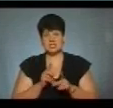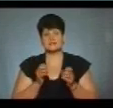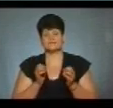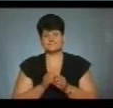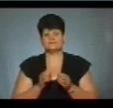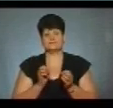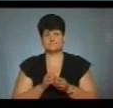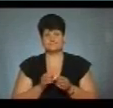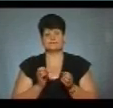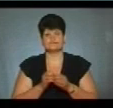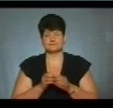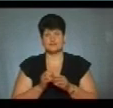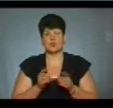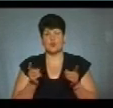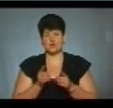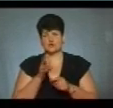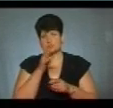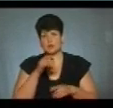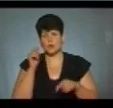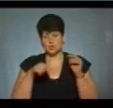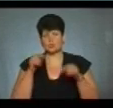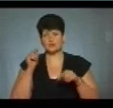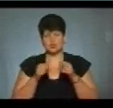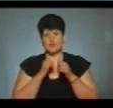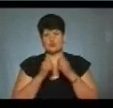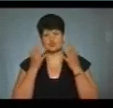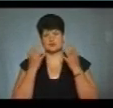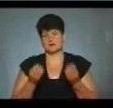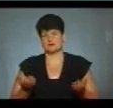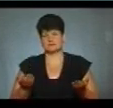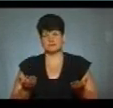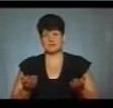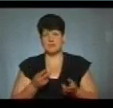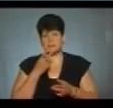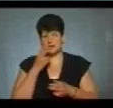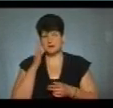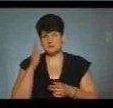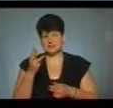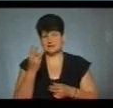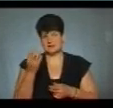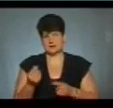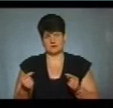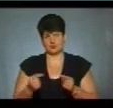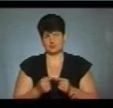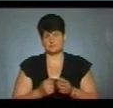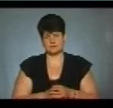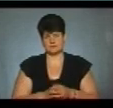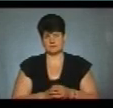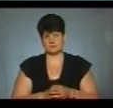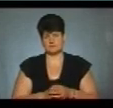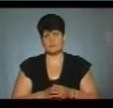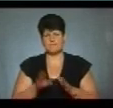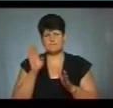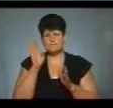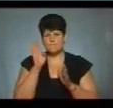незмінною. Короткочасні дощі та грози у нас фактично кожного дня. То, що передбачають на 3 дні. Різкого